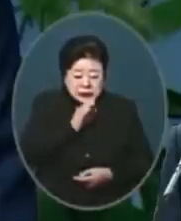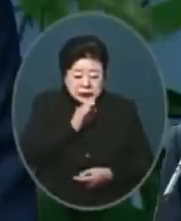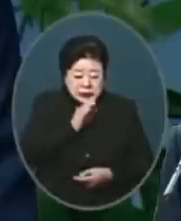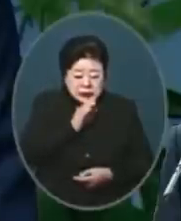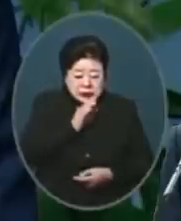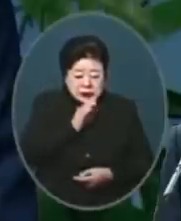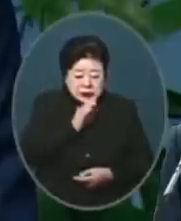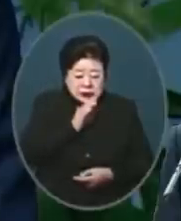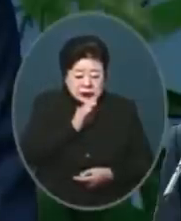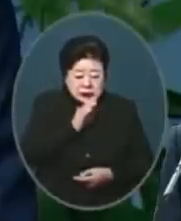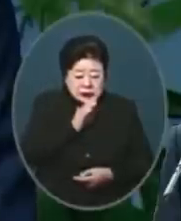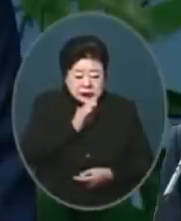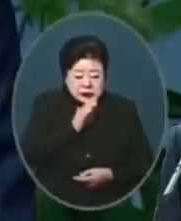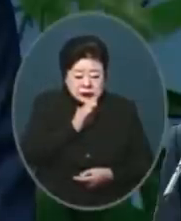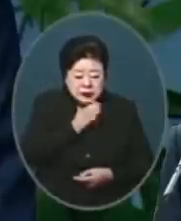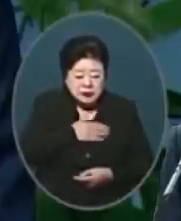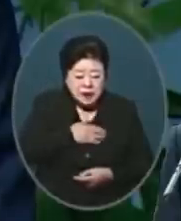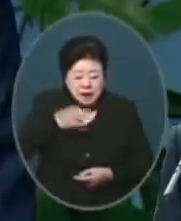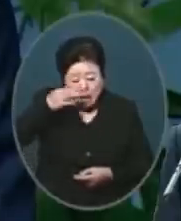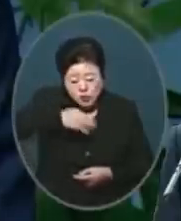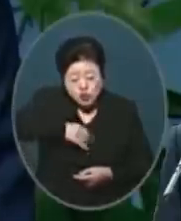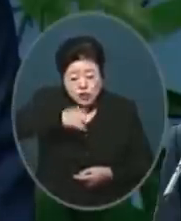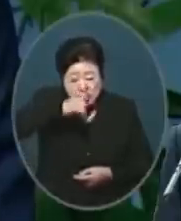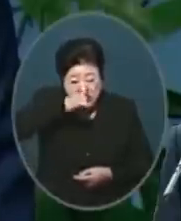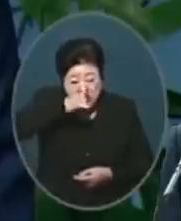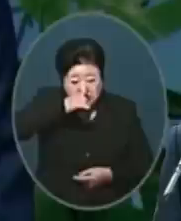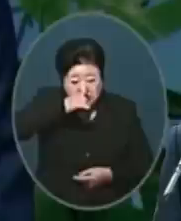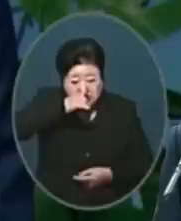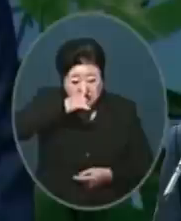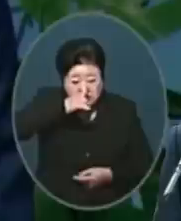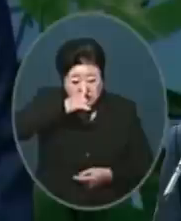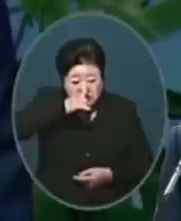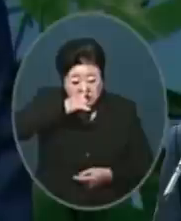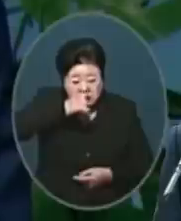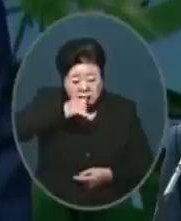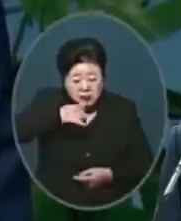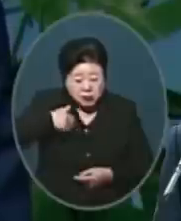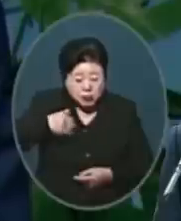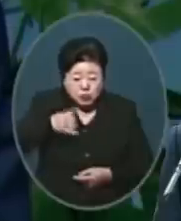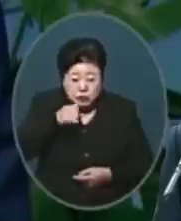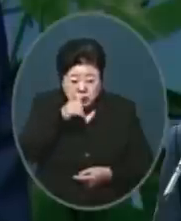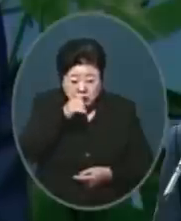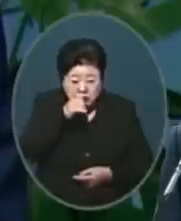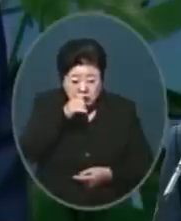실제적으로 내게 유익이 있다는 것은 모르고 있습니다.